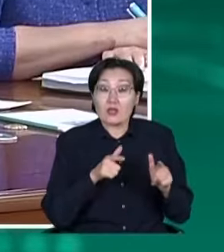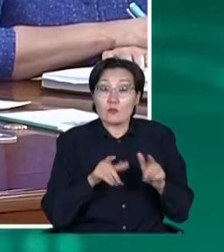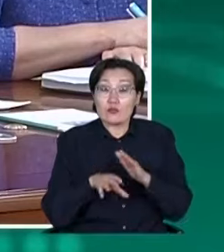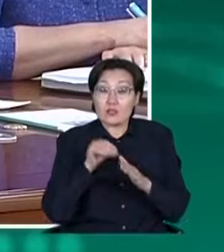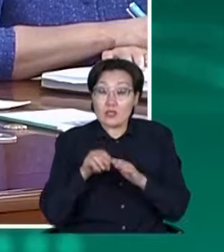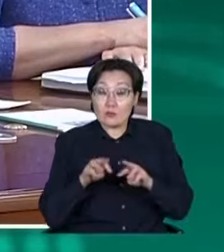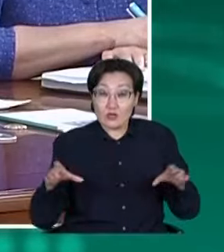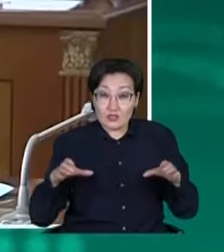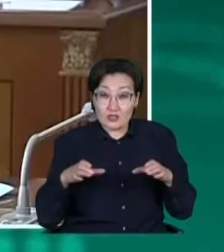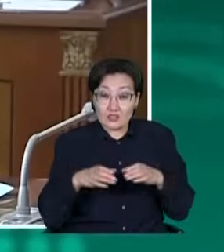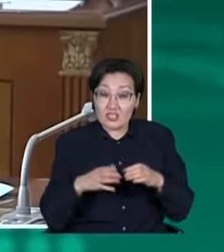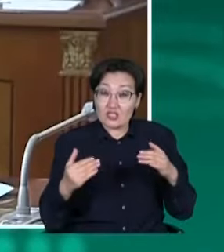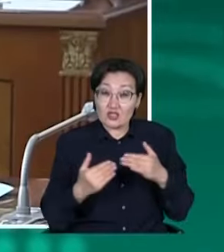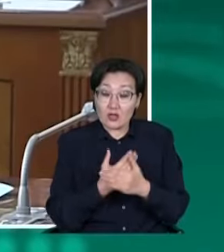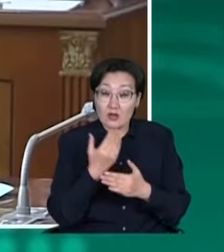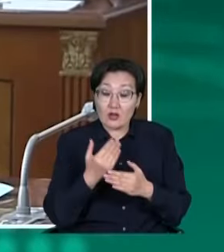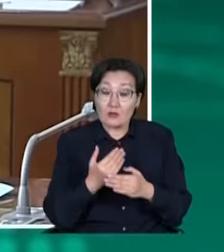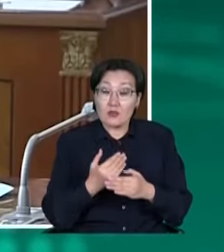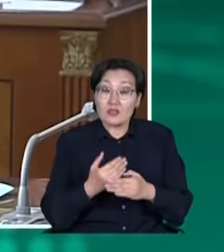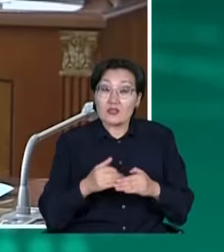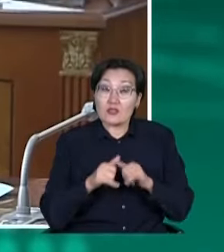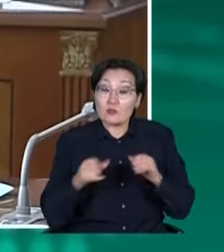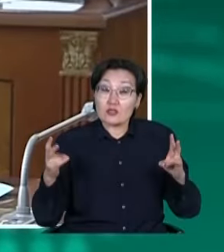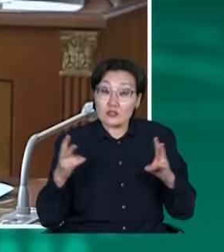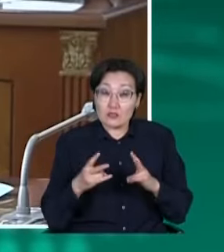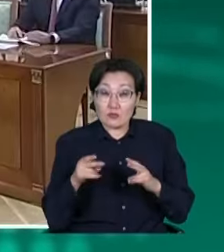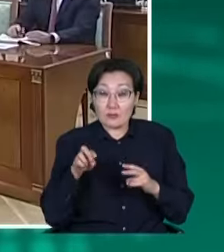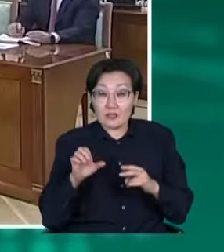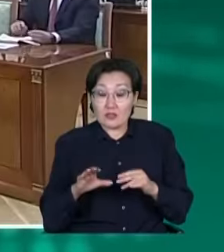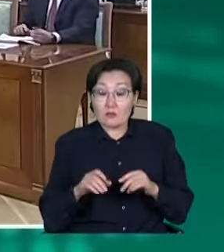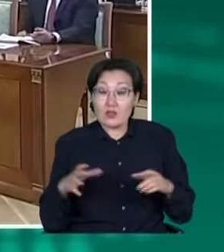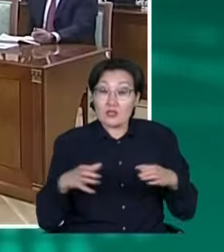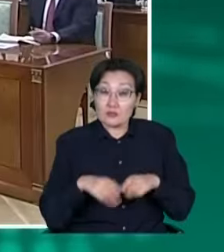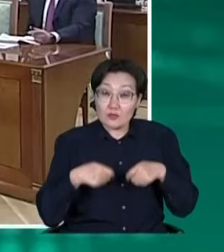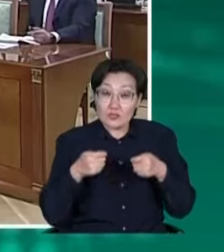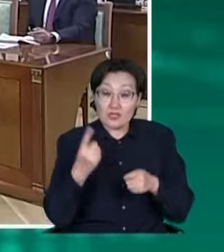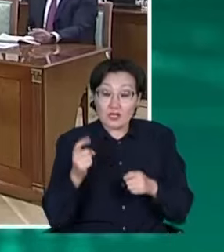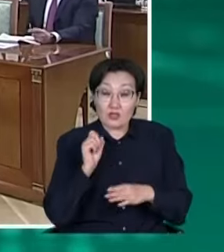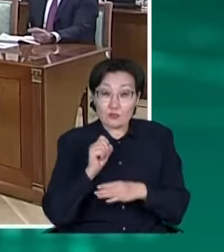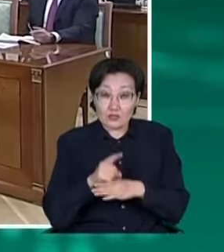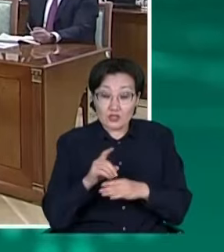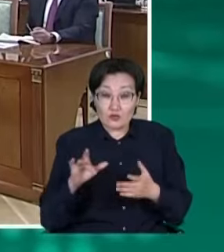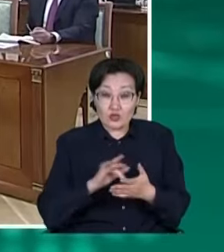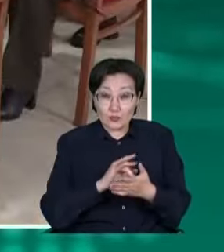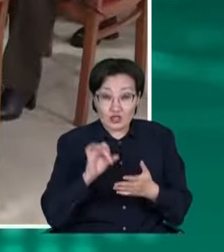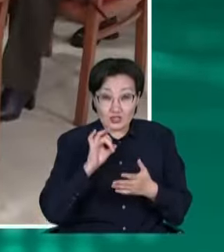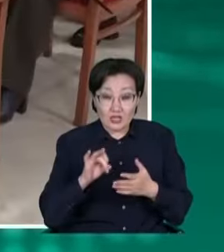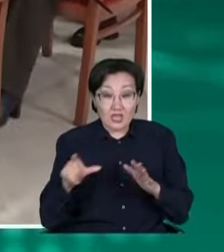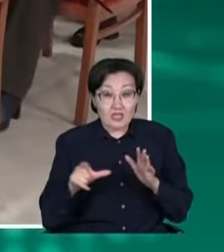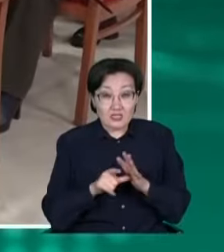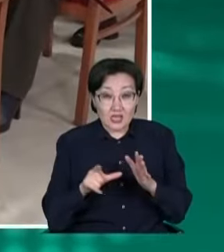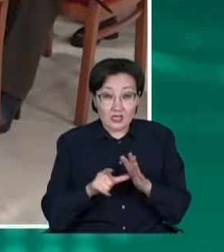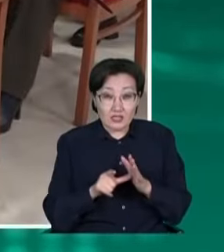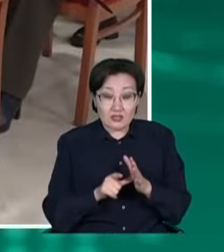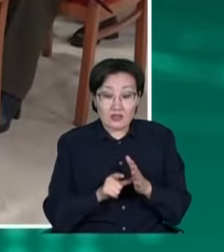үкіметтің қызметіне жаңа серпін қажет. Олжас Бектеновтың командасына берген алғашқы тапсырмасы бюджет және салық